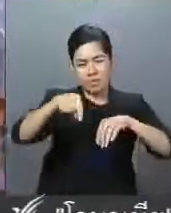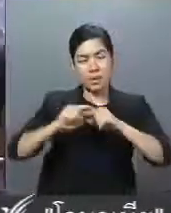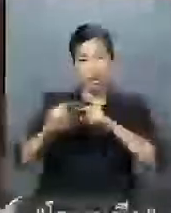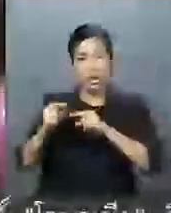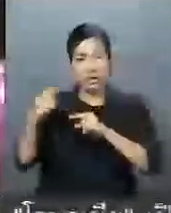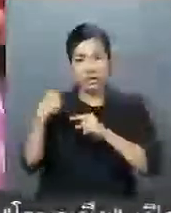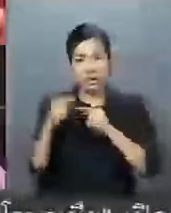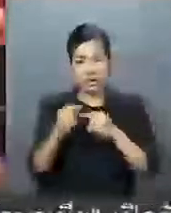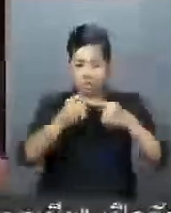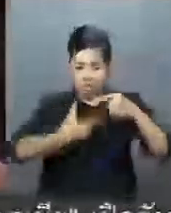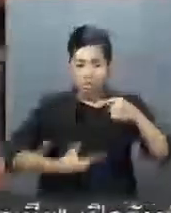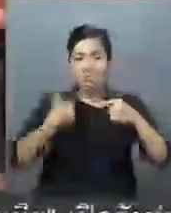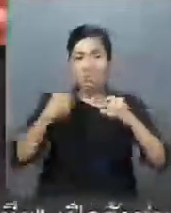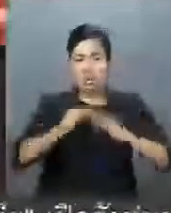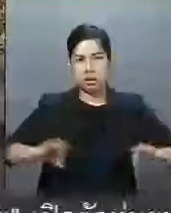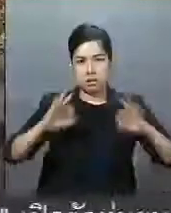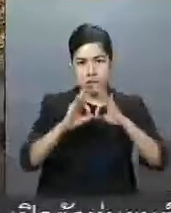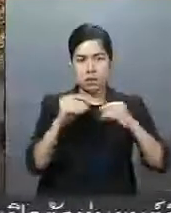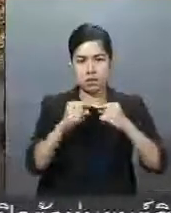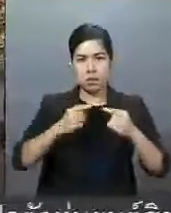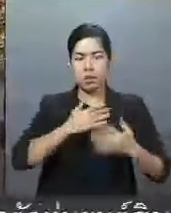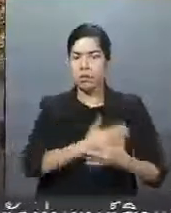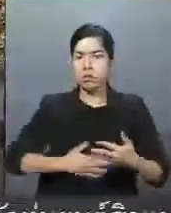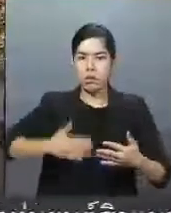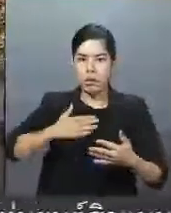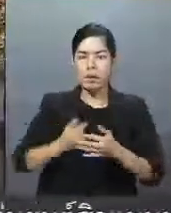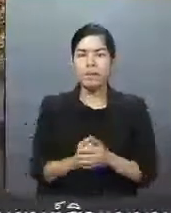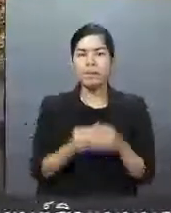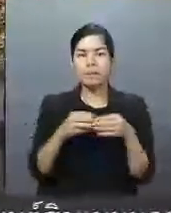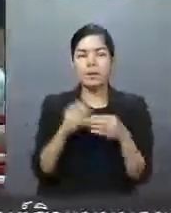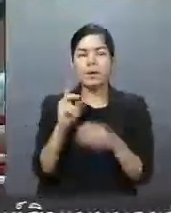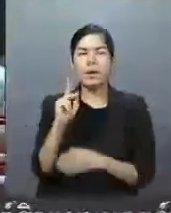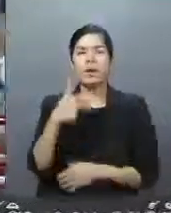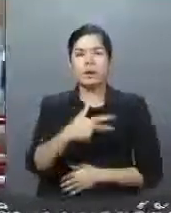ภาพที่ดีของตัวเองเชื้อสารศรีสัจจังไทย PBS รายงาน